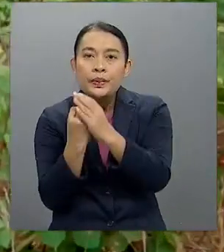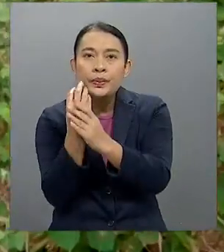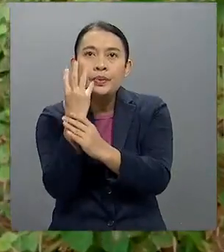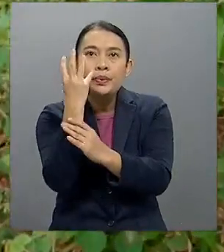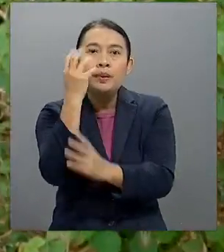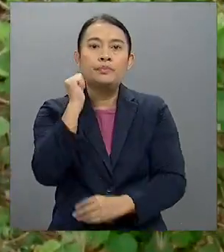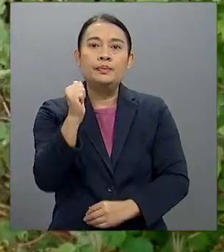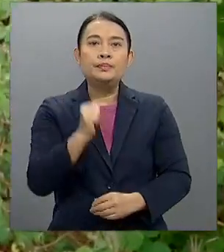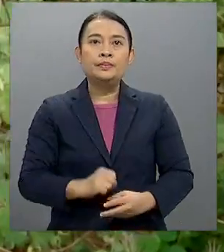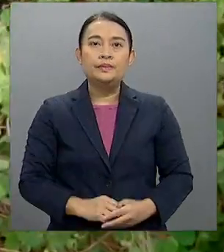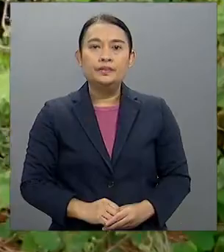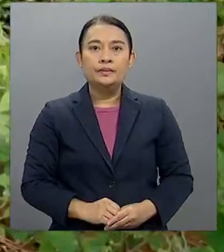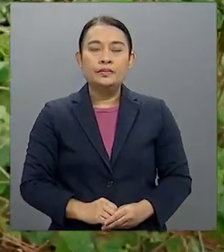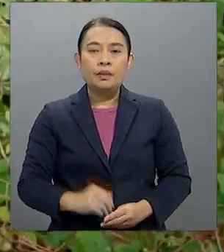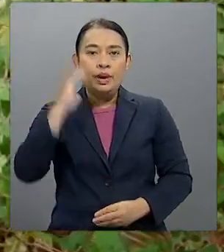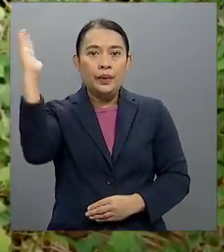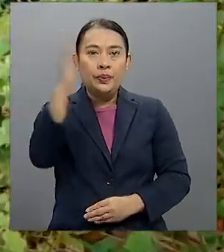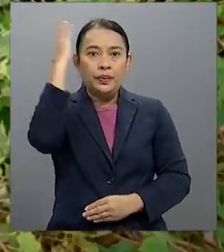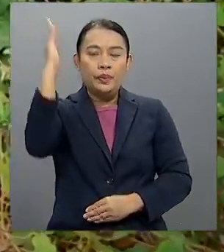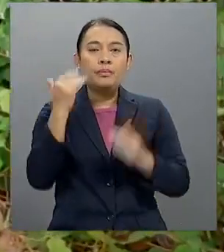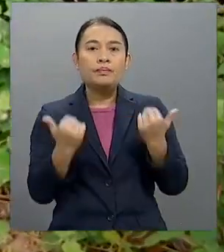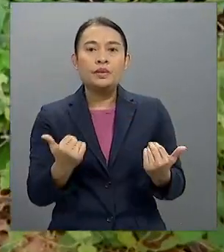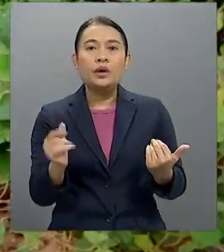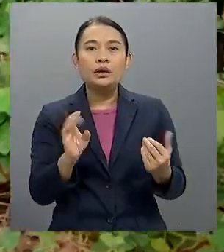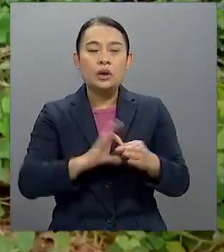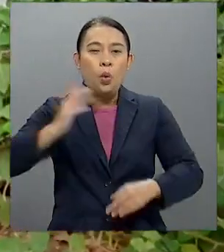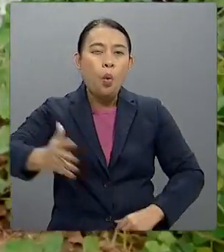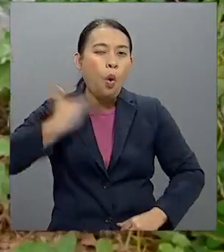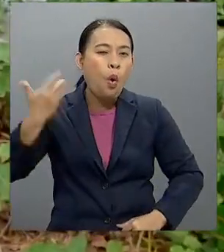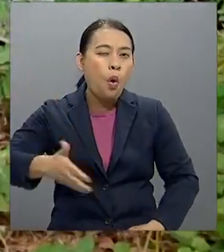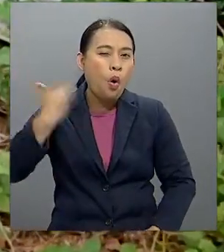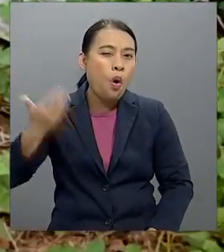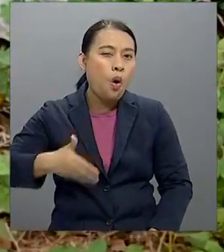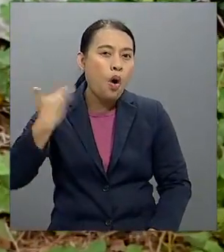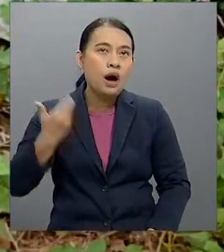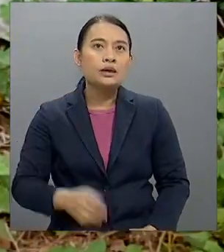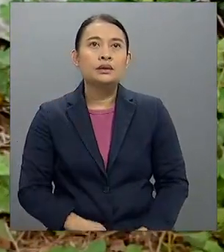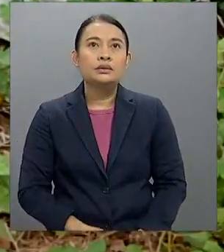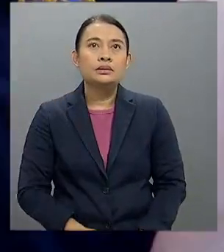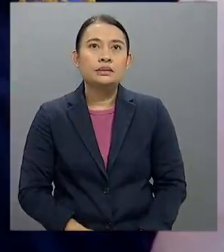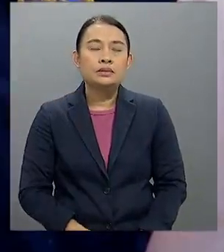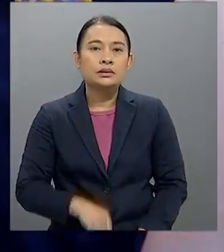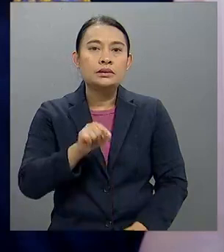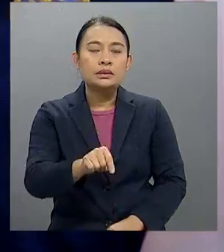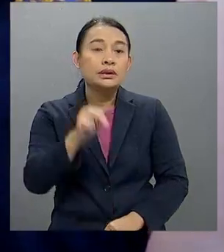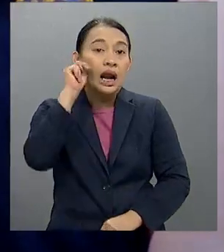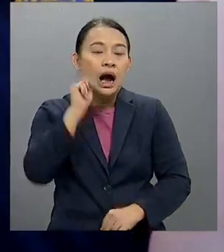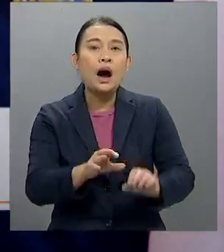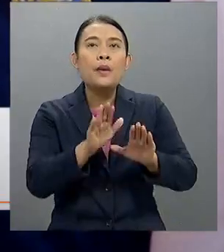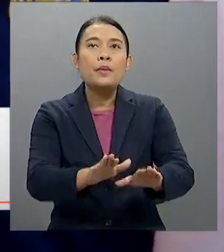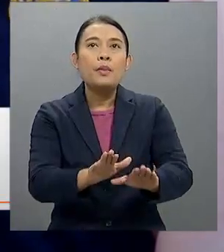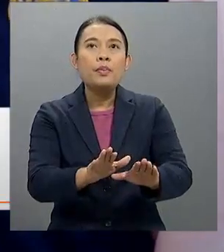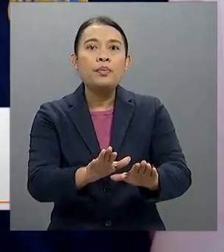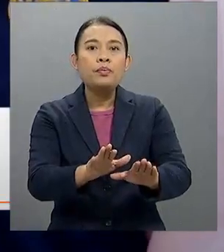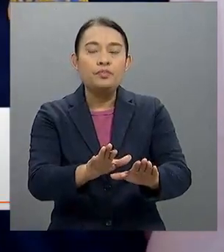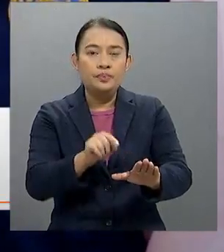แม้ว่าสภาพอากาศตอนนี้มีความร้อนสูงก็ตาม ใต้ดินก็คือเราเก็บเข้าลงดินน้ำไปไหนไม่ได้เราอัดลงดินทั้งหมด